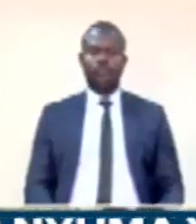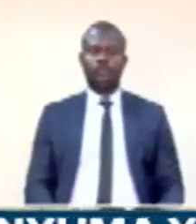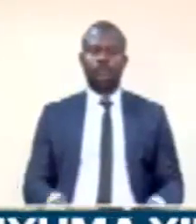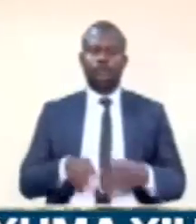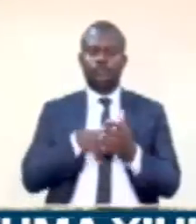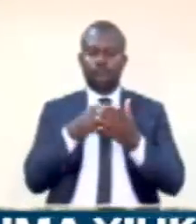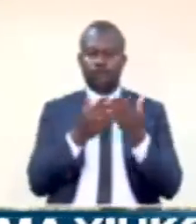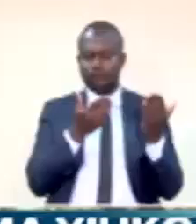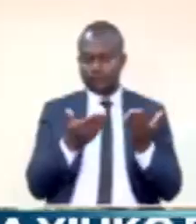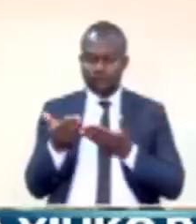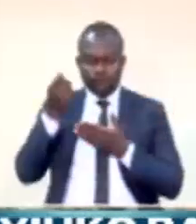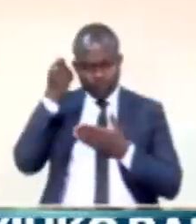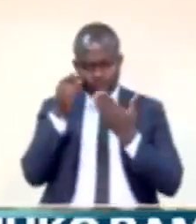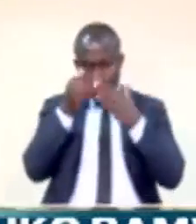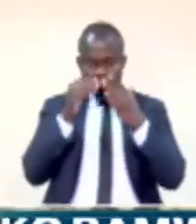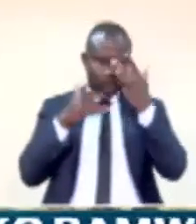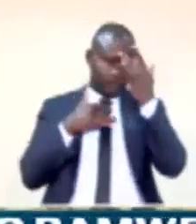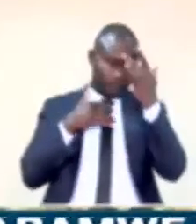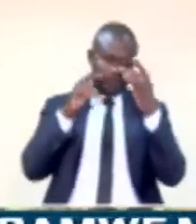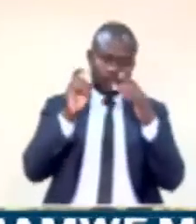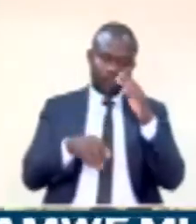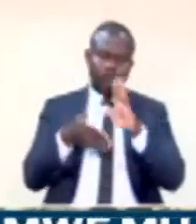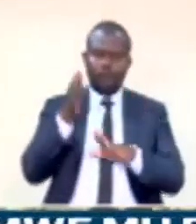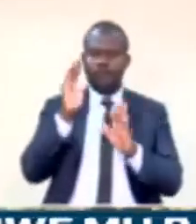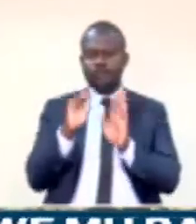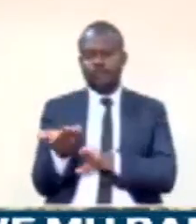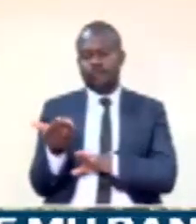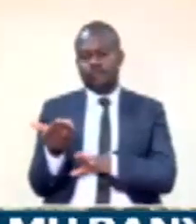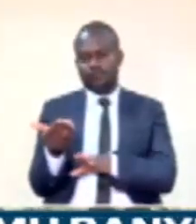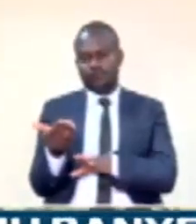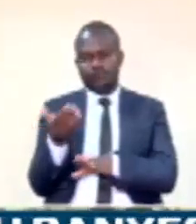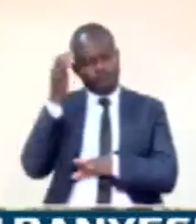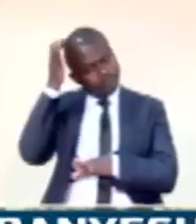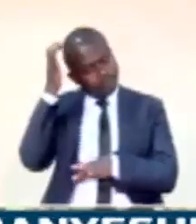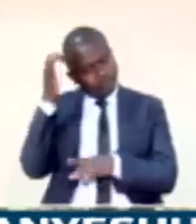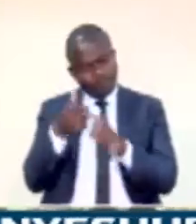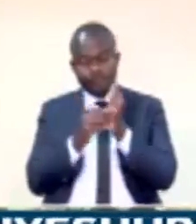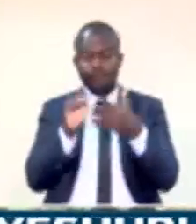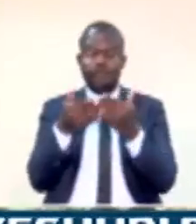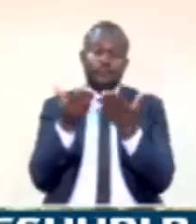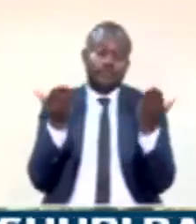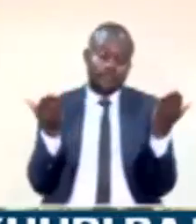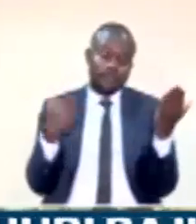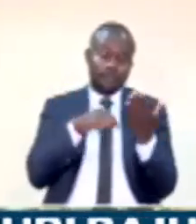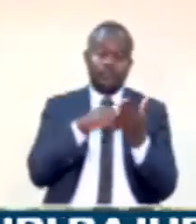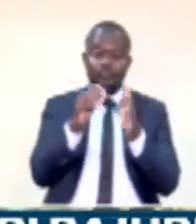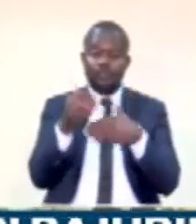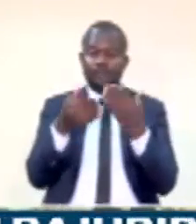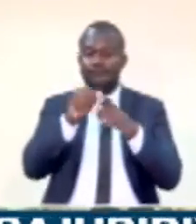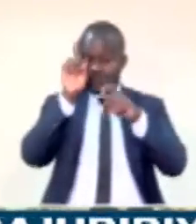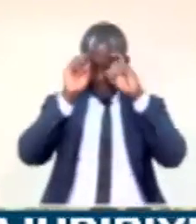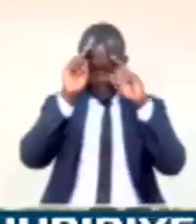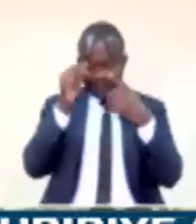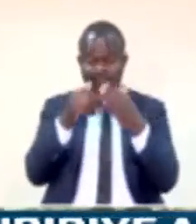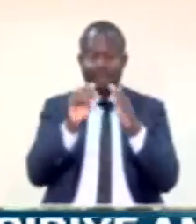nazo rero. Numvaga ko umuntu wanduye agomba guhita apfa. Kandi noneho nahita mpfa nkavuga se ibi